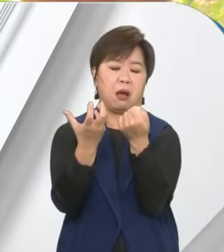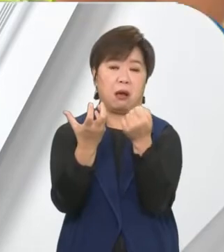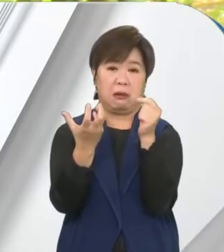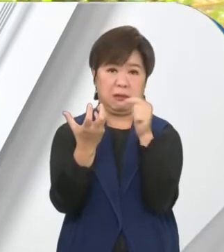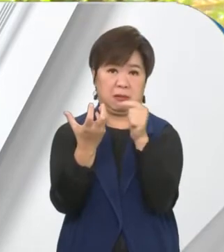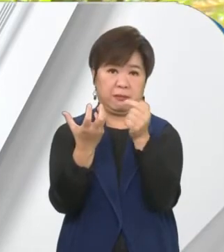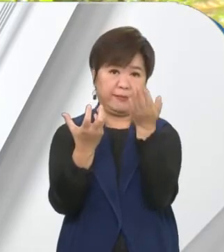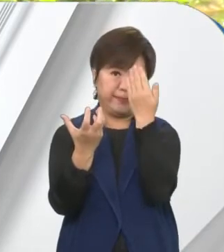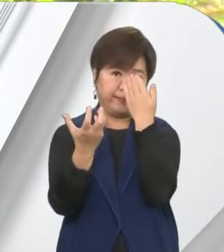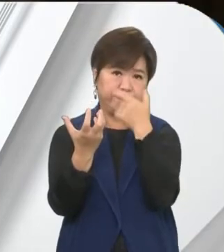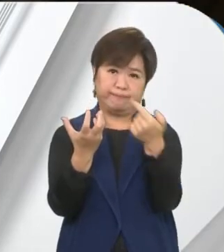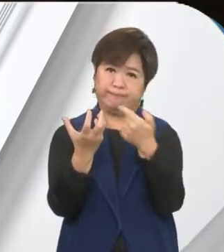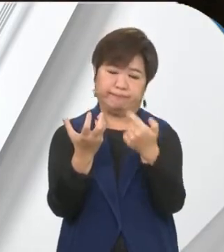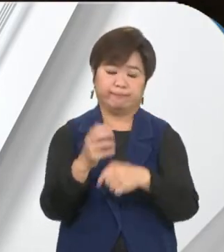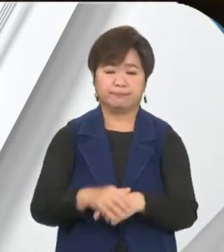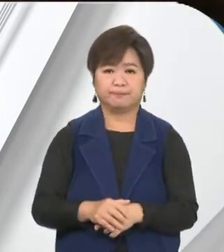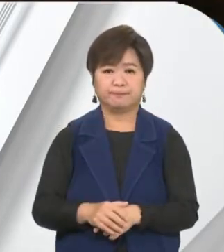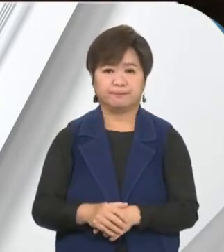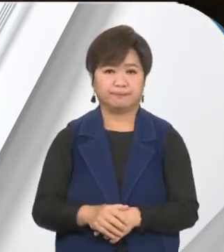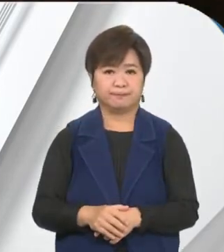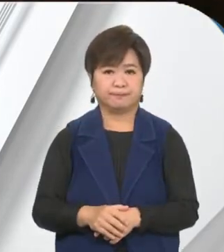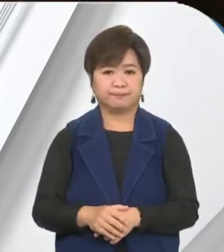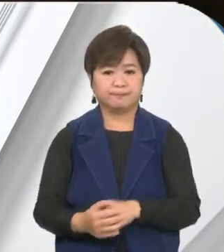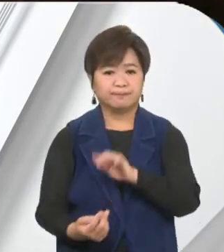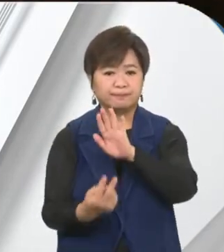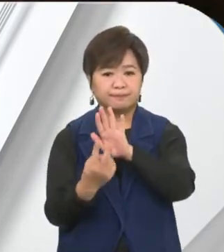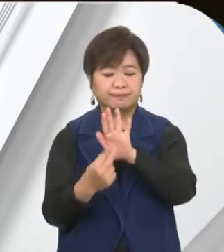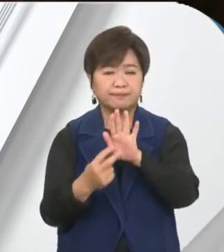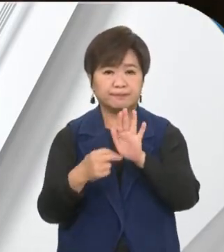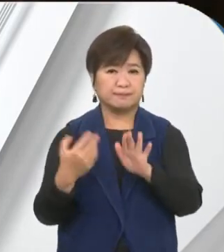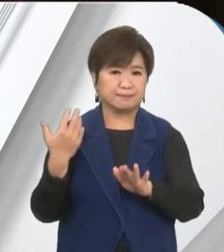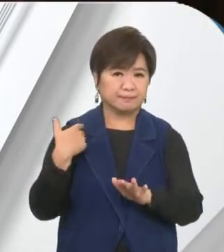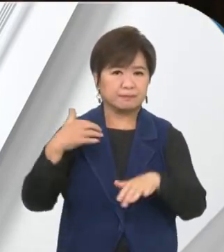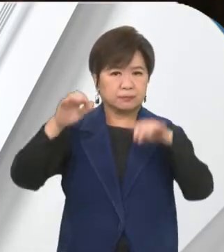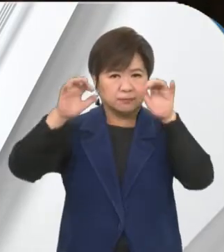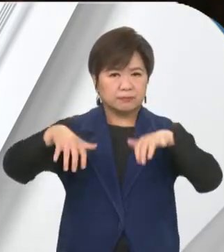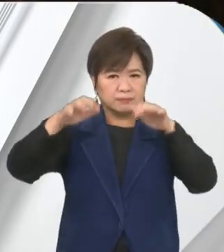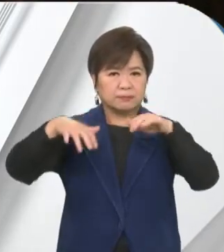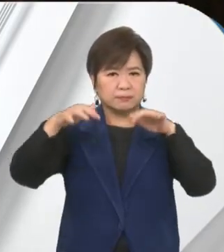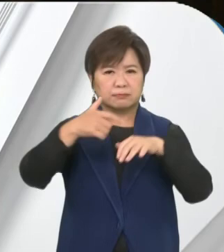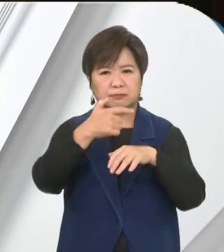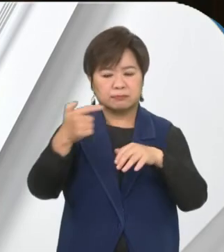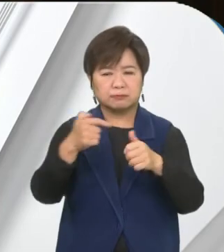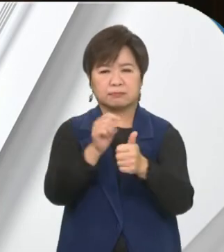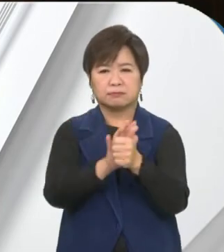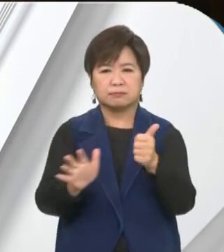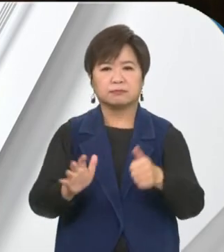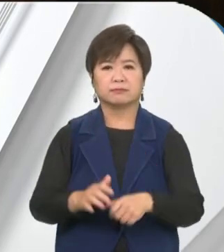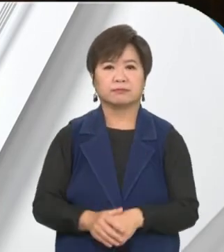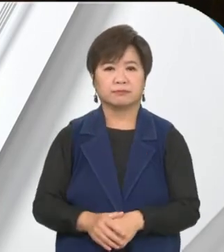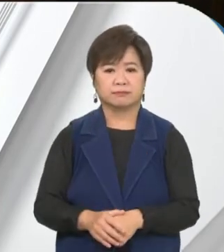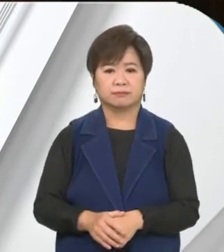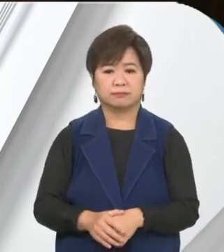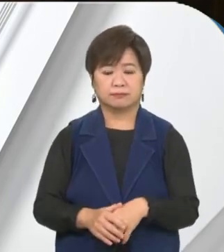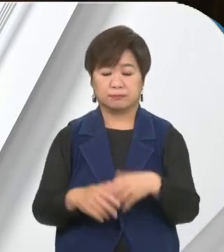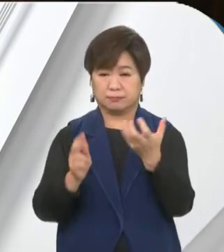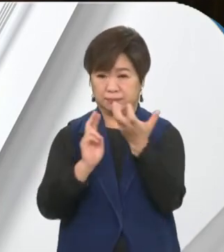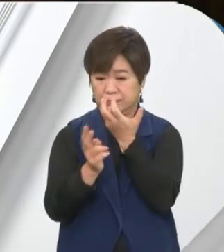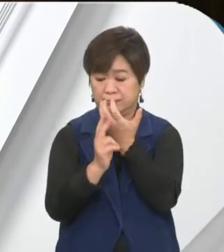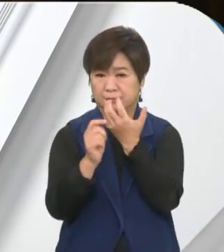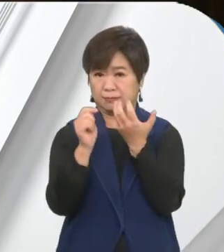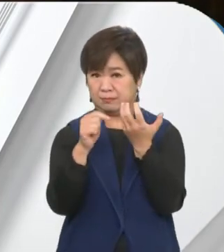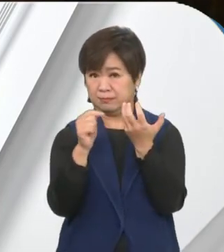最大的困难就在这地方。 我们今年哈，因为受到雨水的影响啊，我们的水利的产那